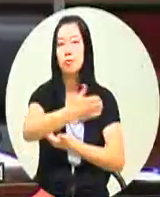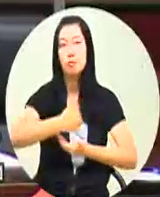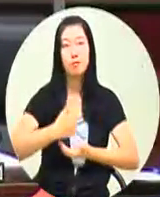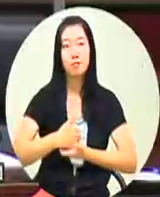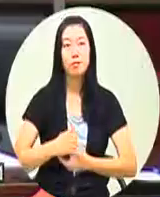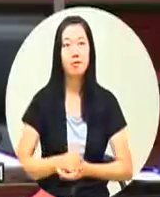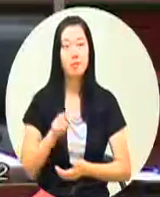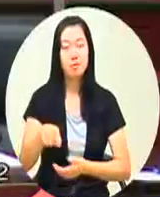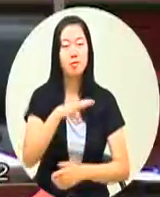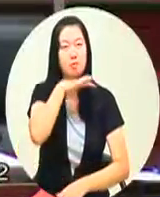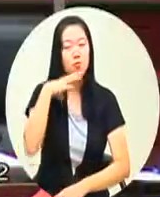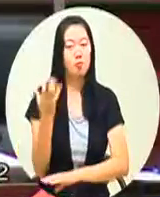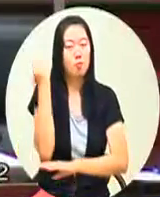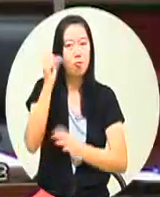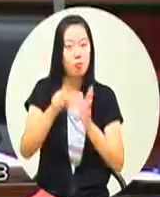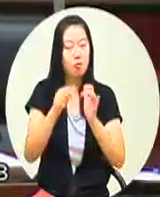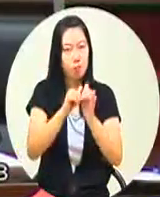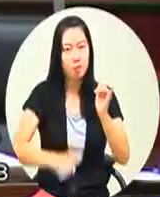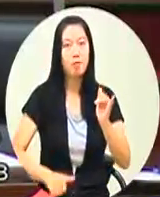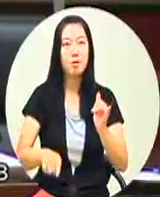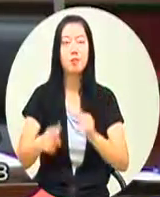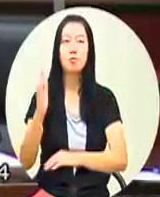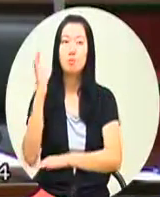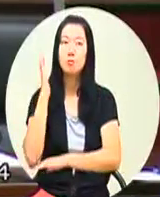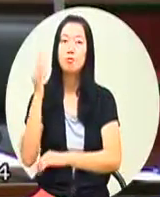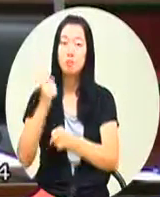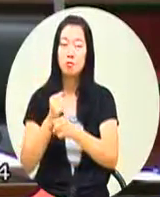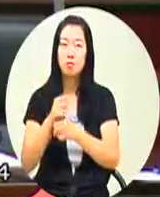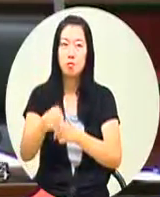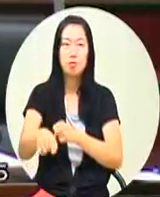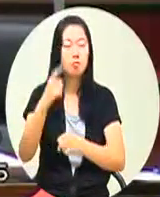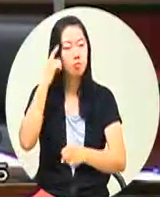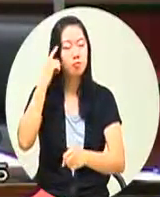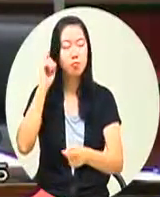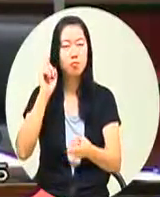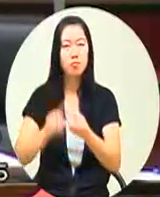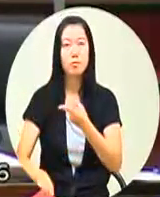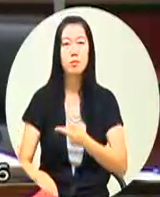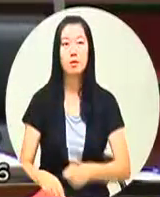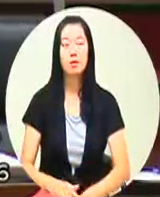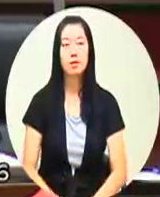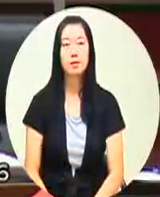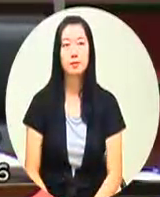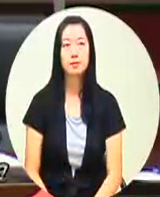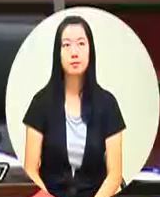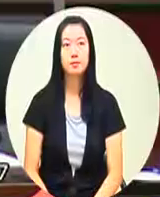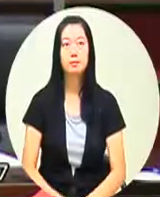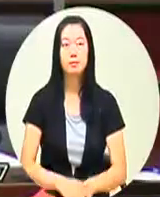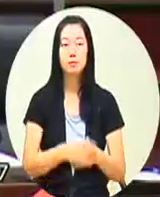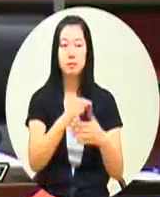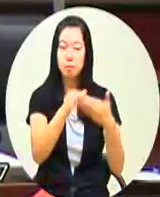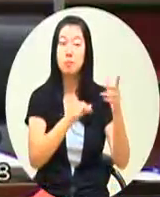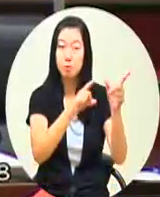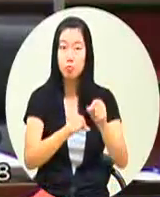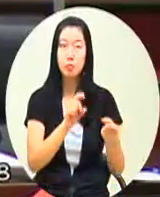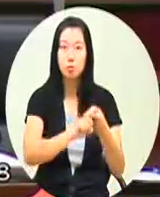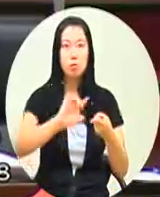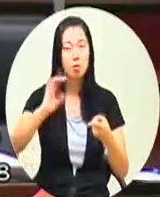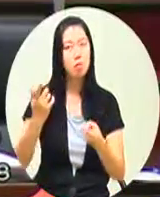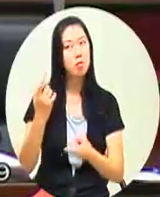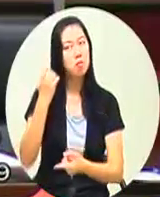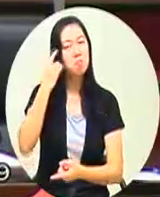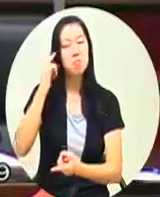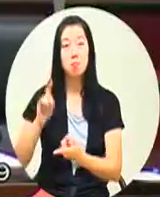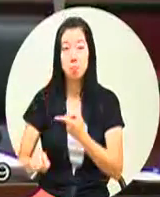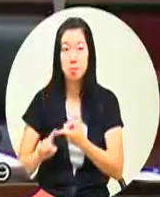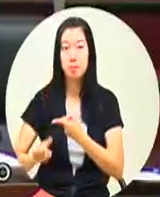是威权时代政府做的不当的行为了啊，虽然合法但是不当啊。现在民